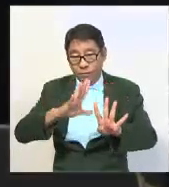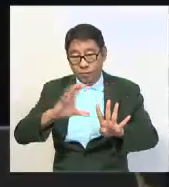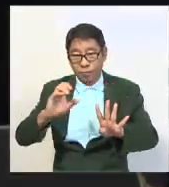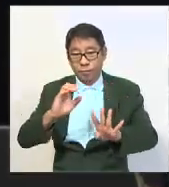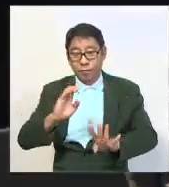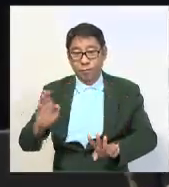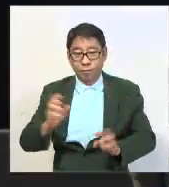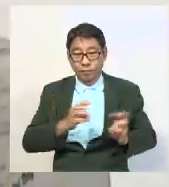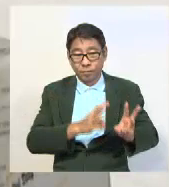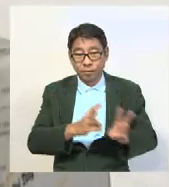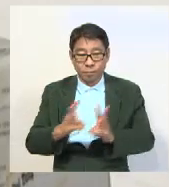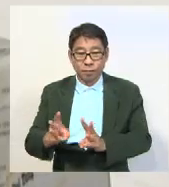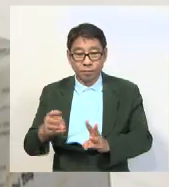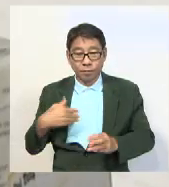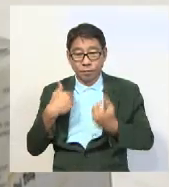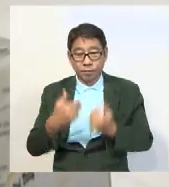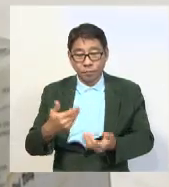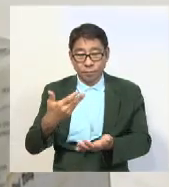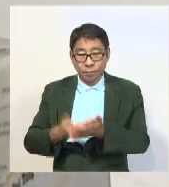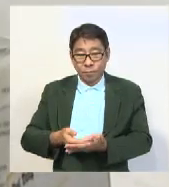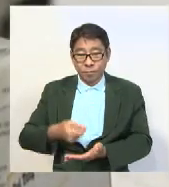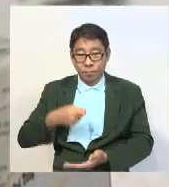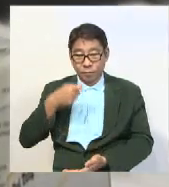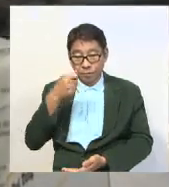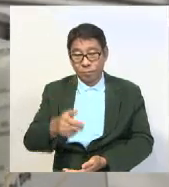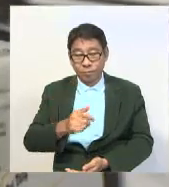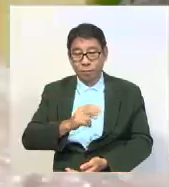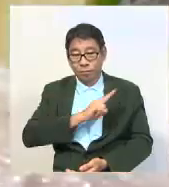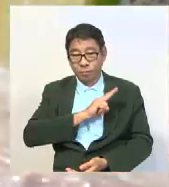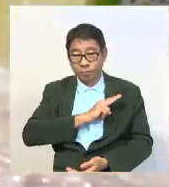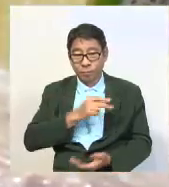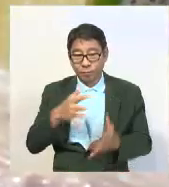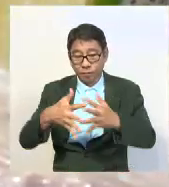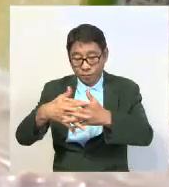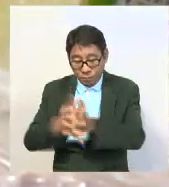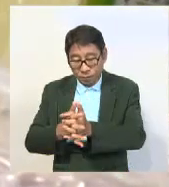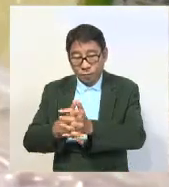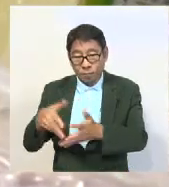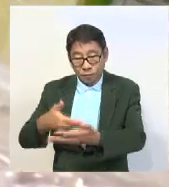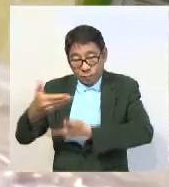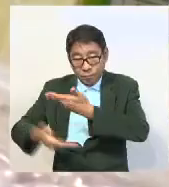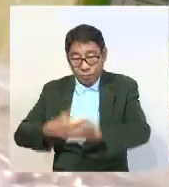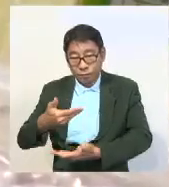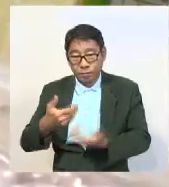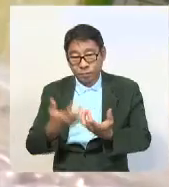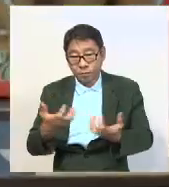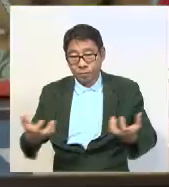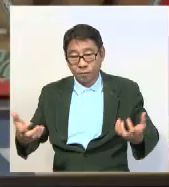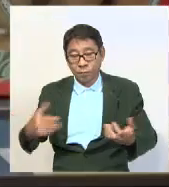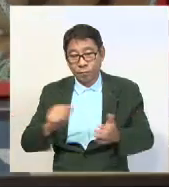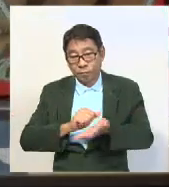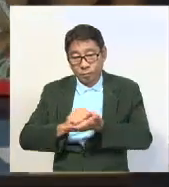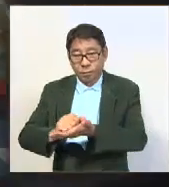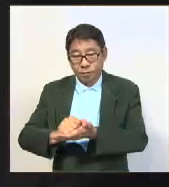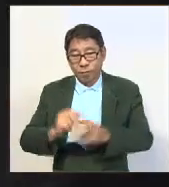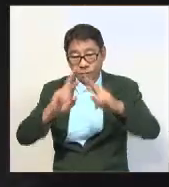ทวิธีการคือต้องโอนเงินของตัวเองเข้าแอปเป๋าตังแล้วนำไปใช้จ่ายค่าสินค้าและบริ